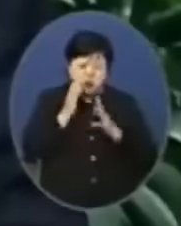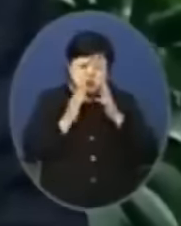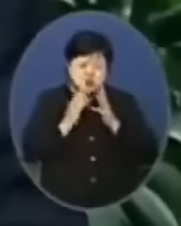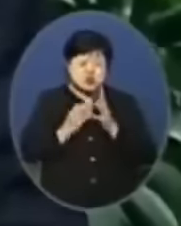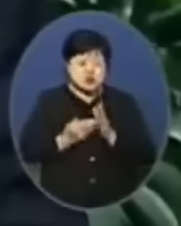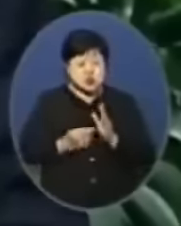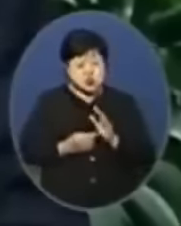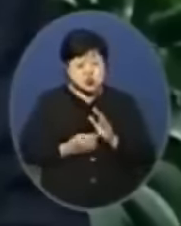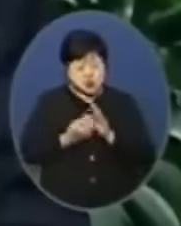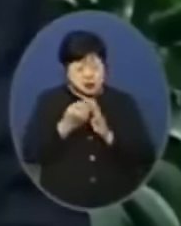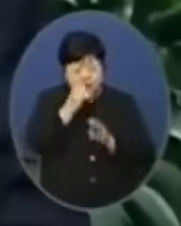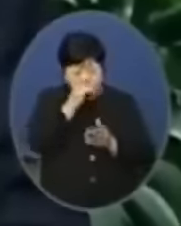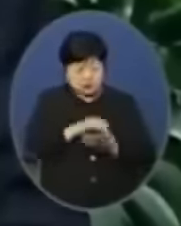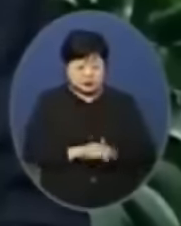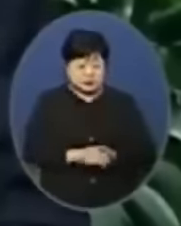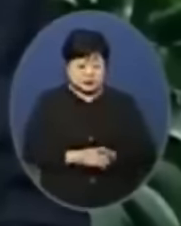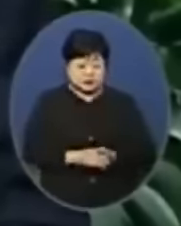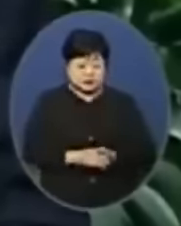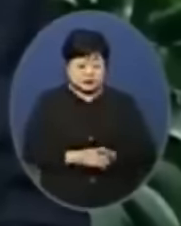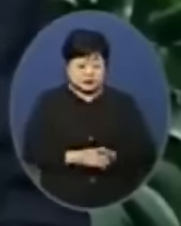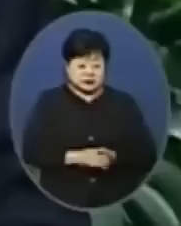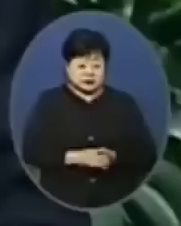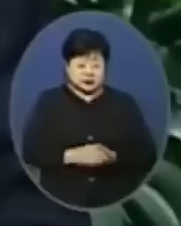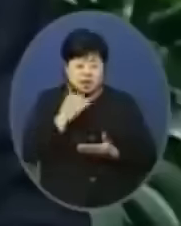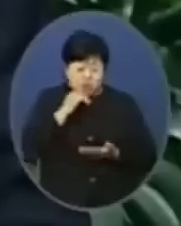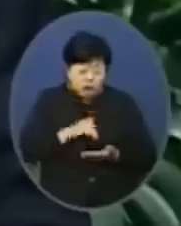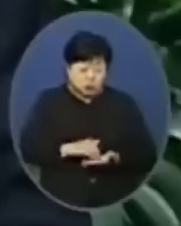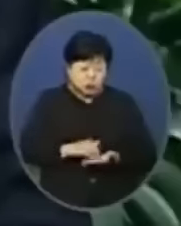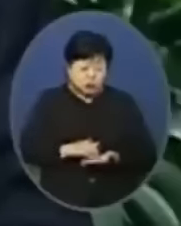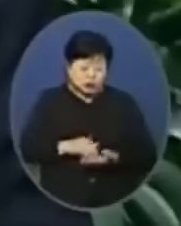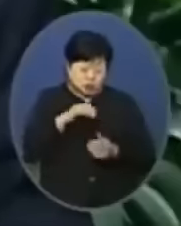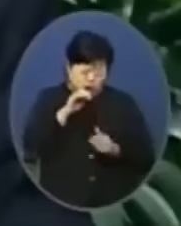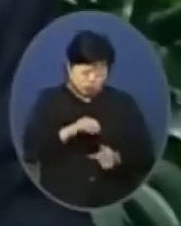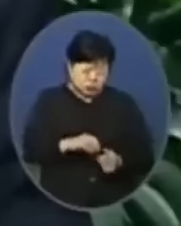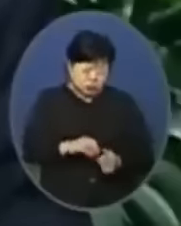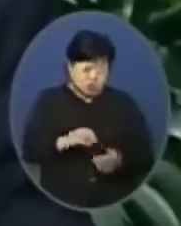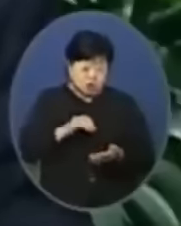얼굴을 약간 내놓는 것을 보고 아이고 돌에 눌렸구나